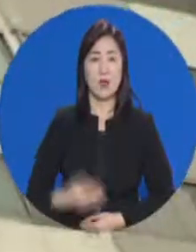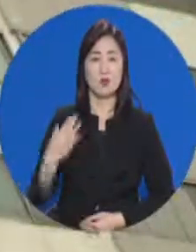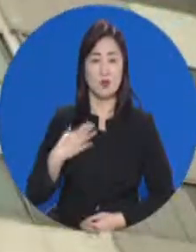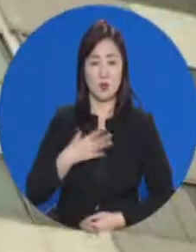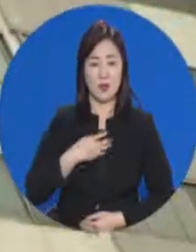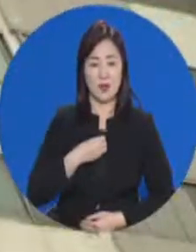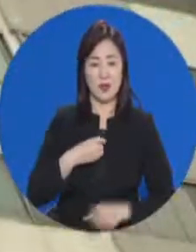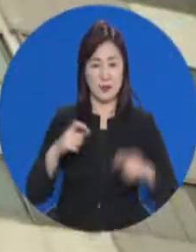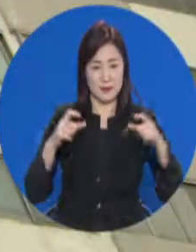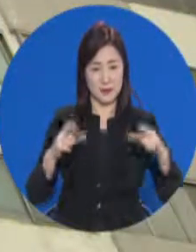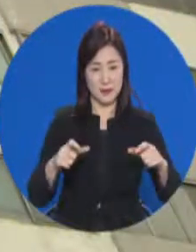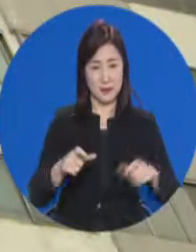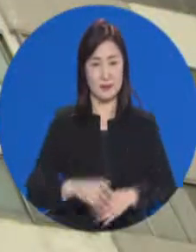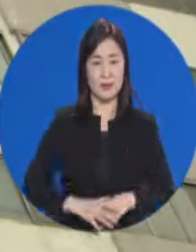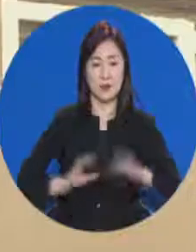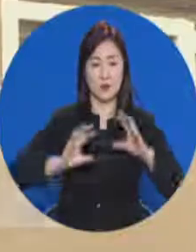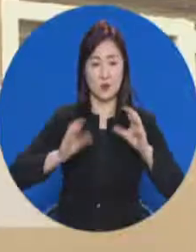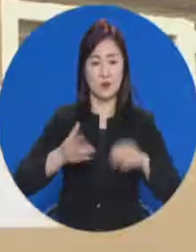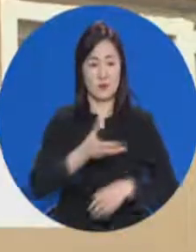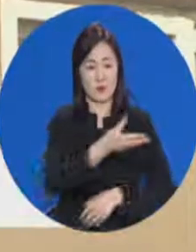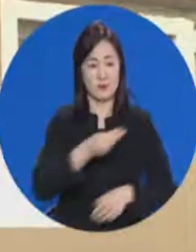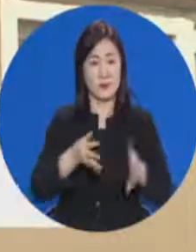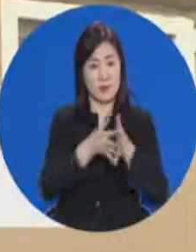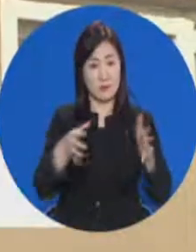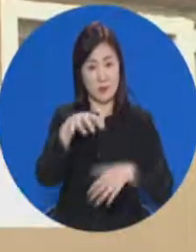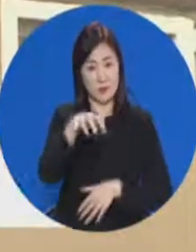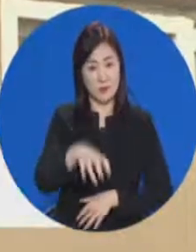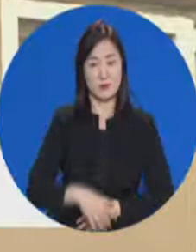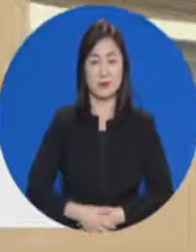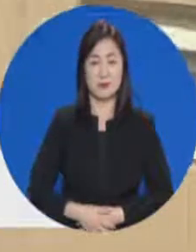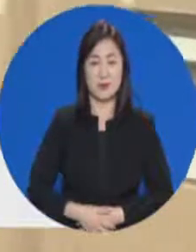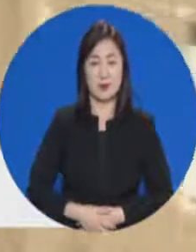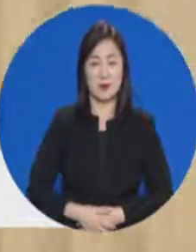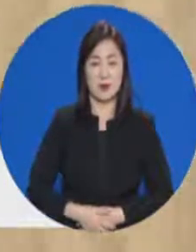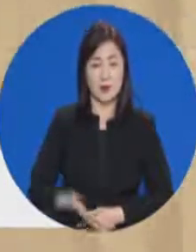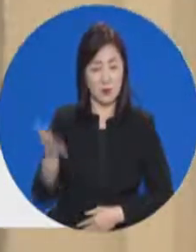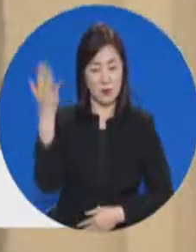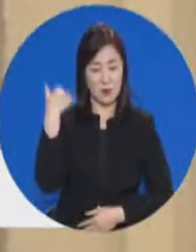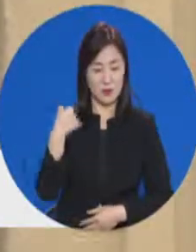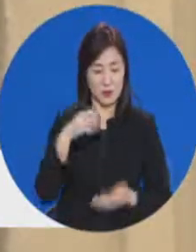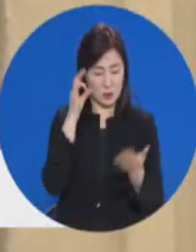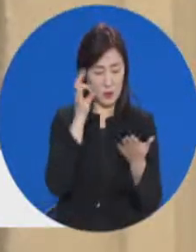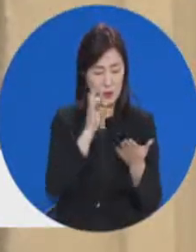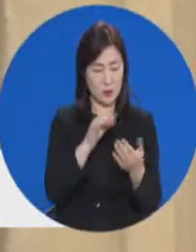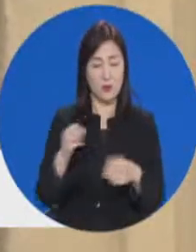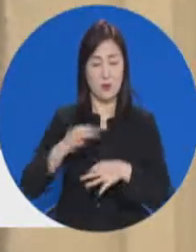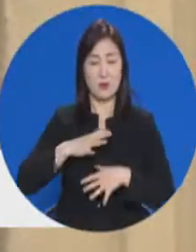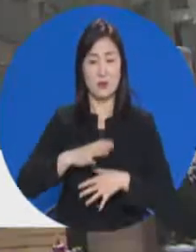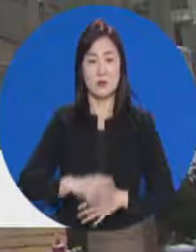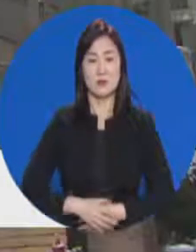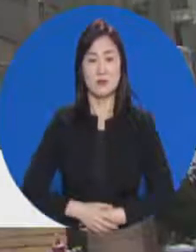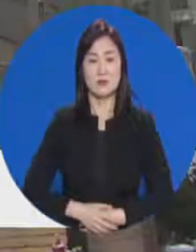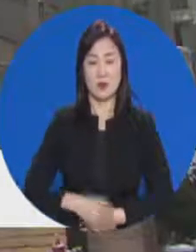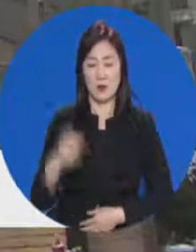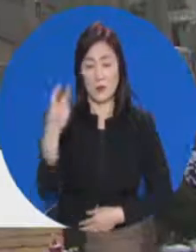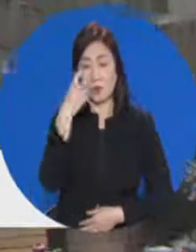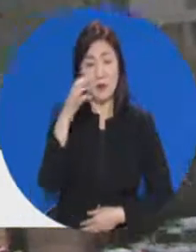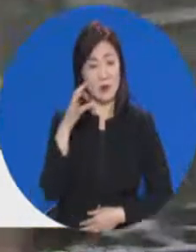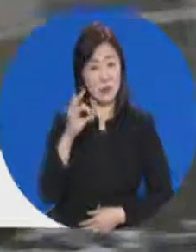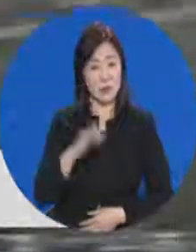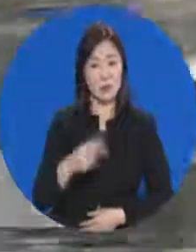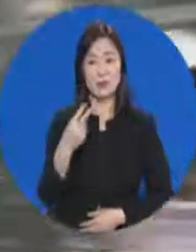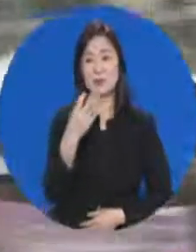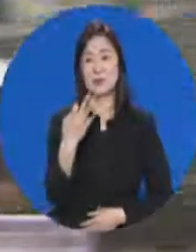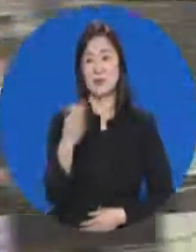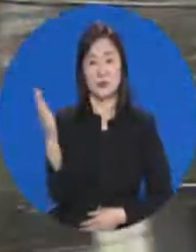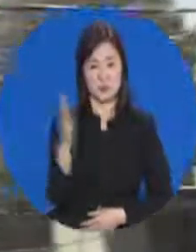무한무한읍의 한 국민임대 아파트. 입주민들은 얼마 전 관리비 내역을 들여다보다 깜짝 놀랐습니다.